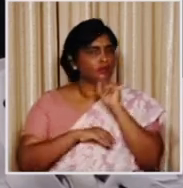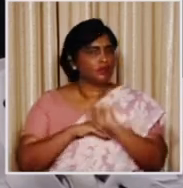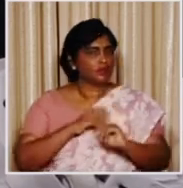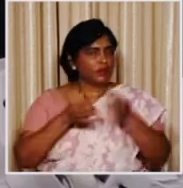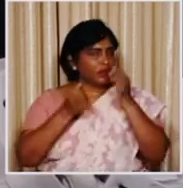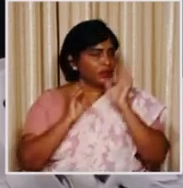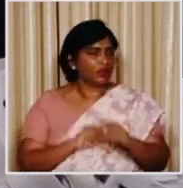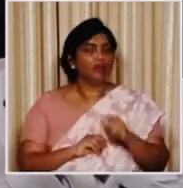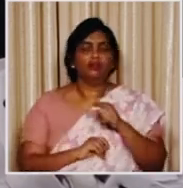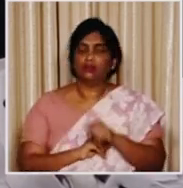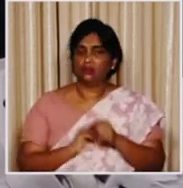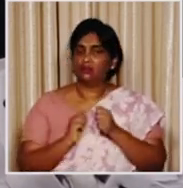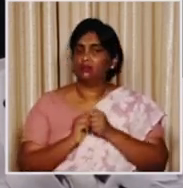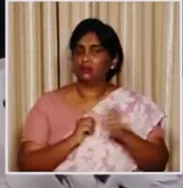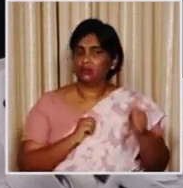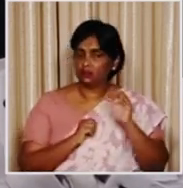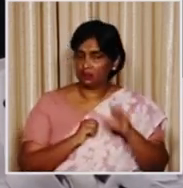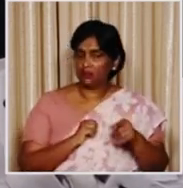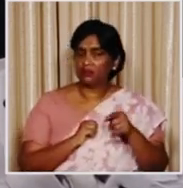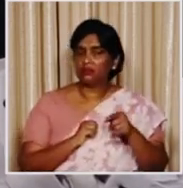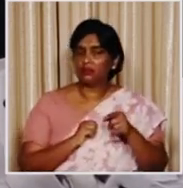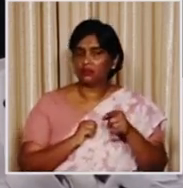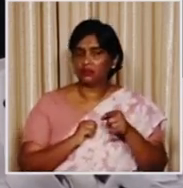සංවිධානාත්මකව කරපු